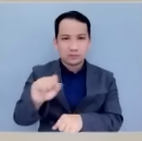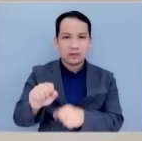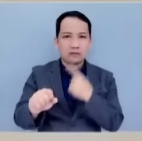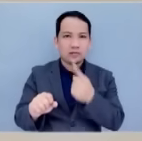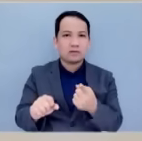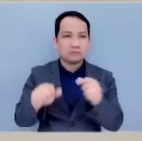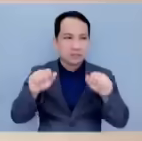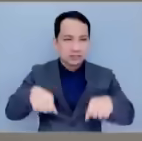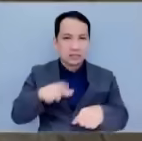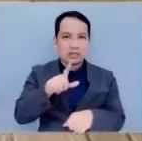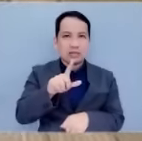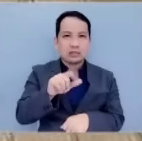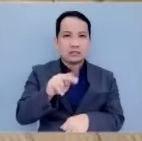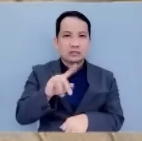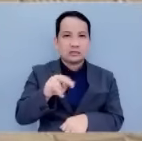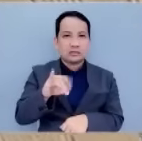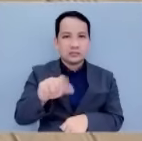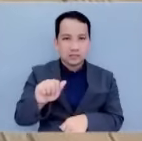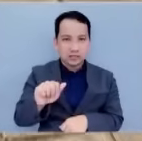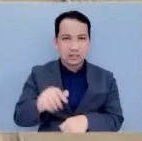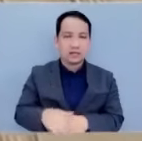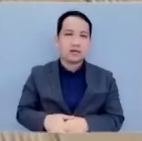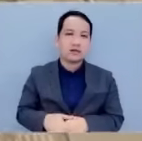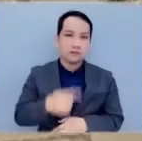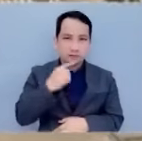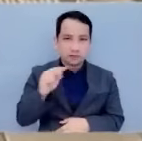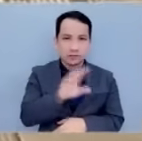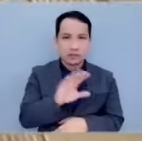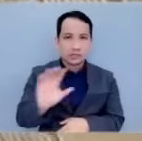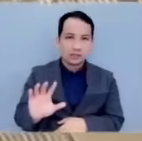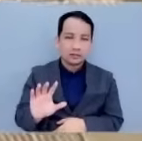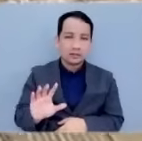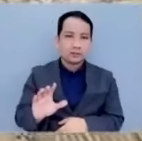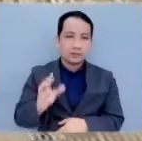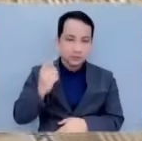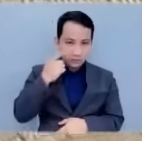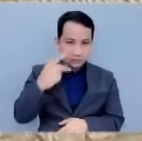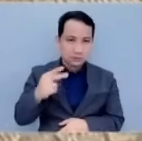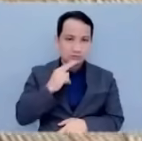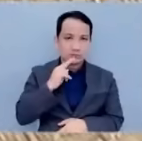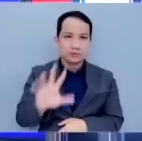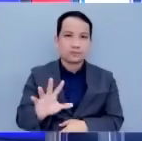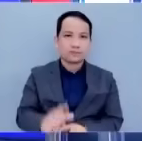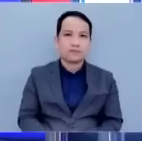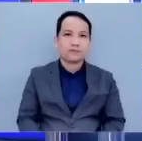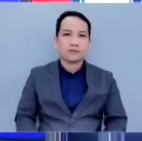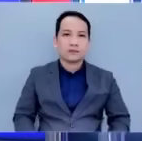may La Nina na. Nagbabalita mula sa frontline, Gerard De La Peña, News 5.